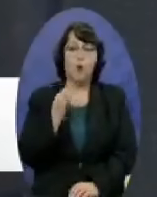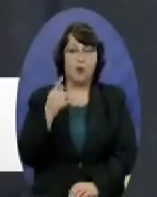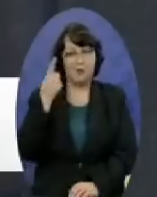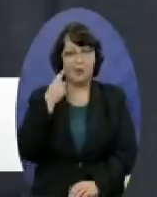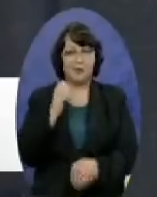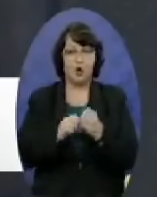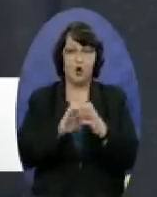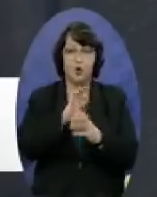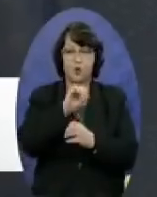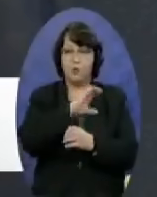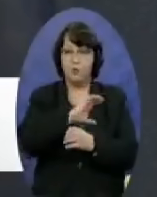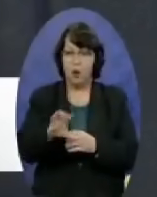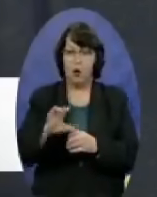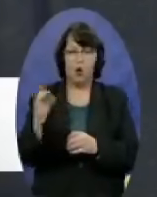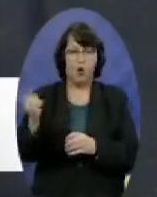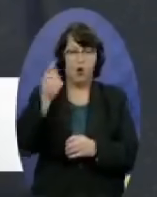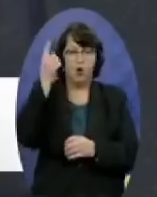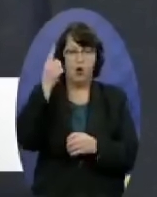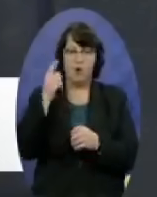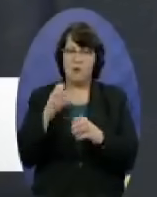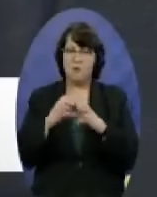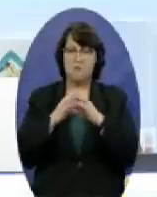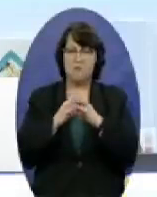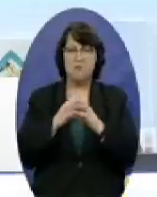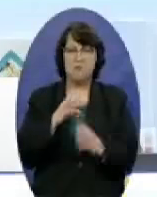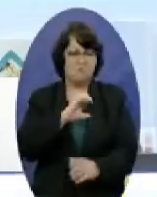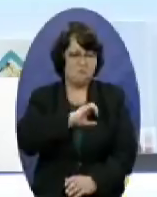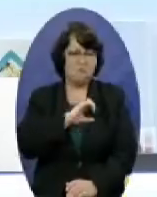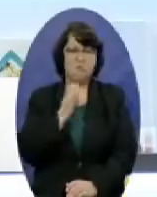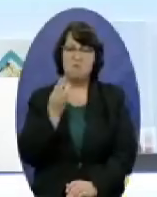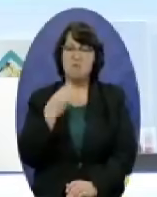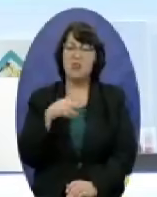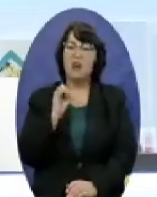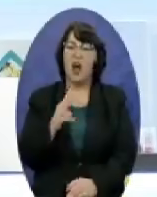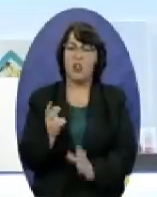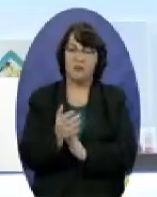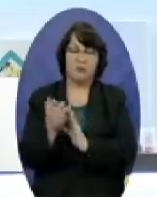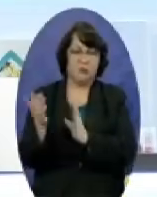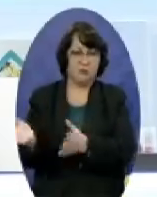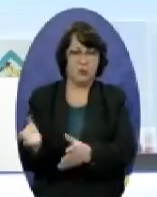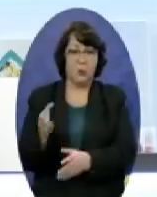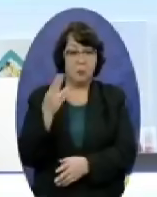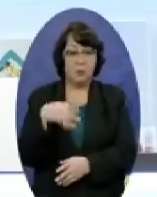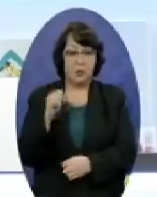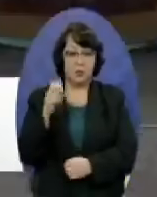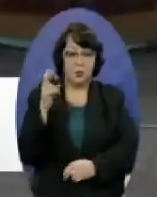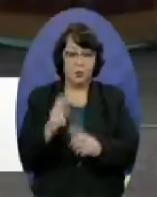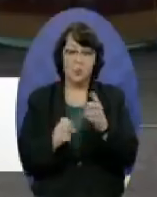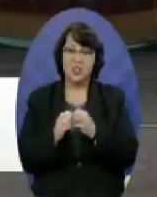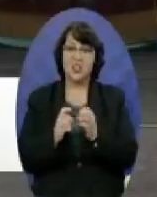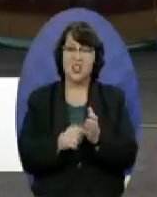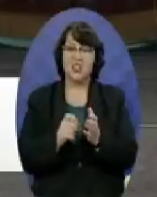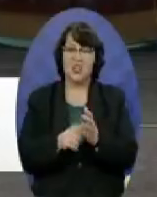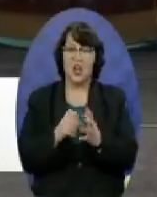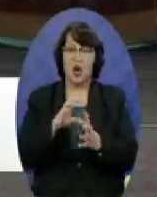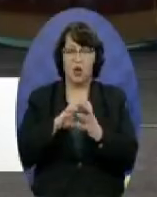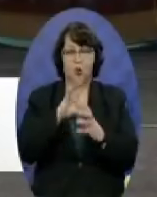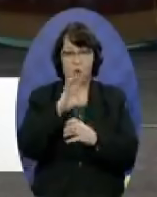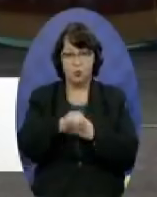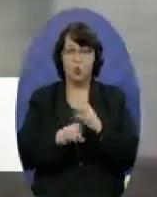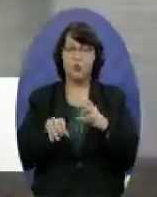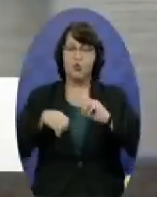байгууллага 2018 онд өндрөөр үнэлж медалаар шагнасан байна. Өөрөөр хэлбэл ийм бэлтгэлийг үйлдвэрлэх хэрэгтэй гэдгийг дэлхийд хүлээн